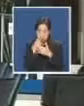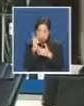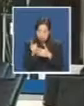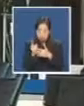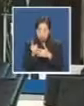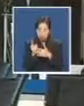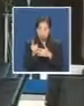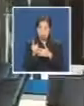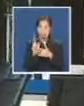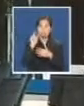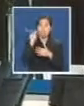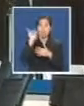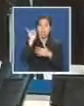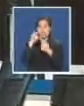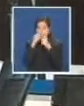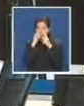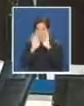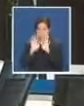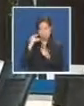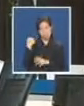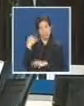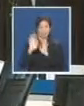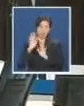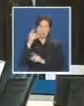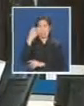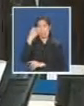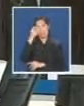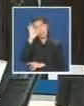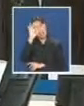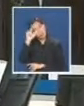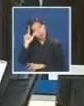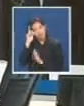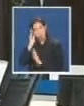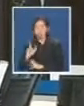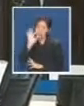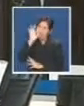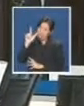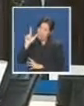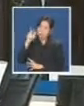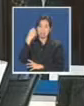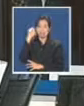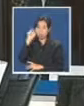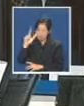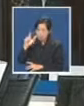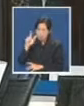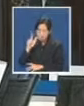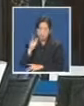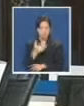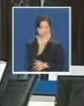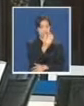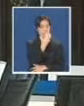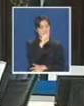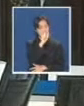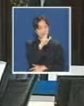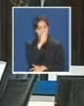อยู่ที่ตัวเลขประมาณ 9ล้านคน 10ล้านคนด้วยผลง่ายครับก็คือว่าสำหรับพี่น้องประชาชนซึ่งไม่มีนายจ้าง